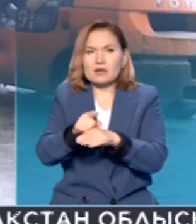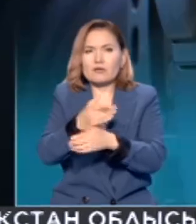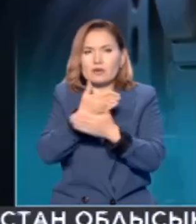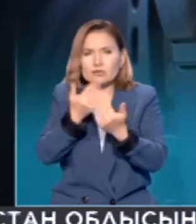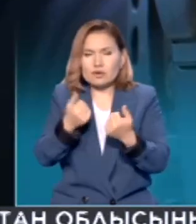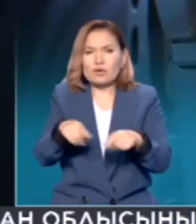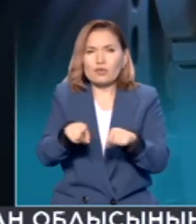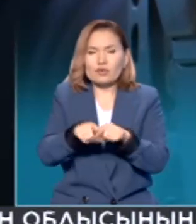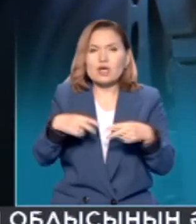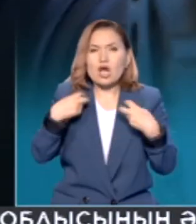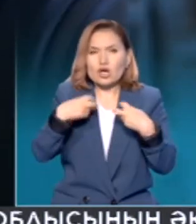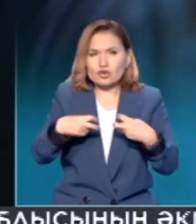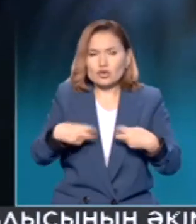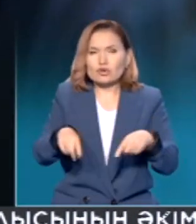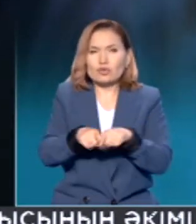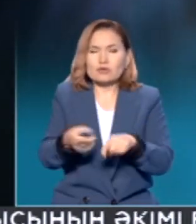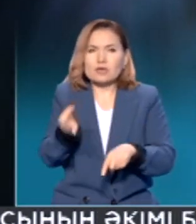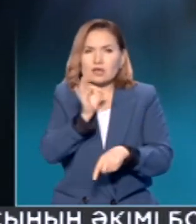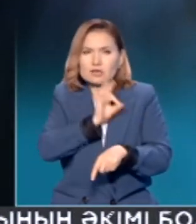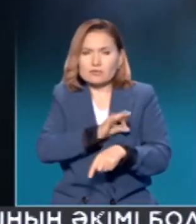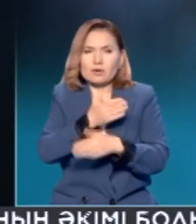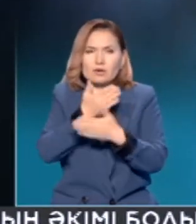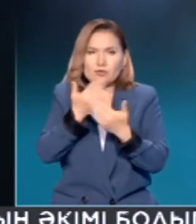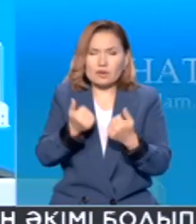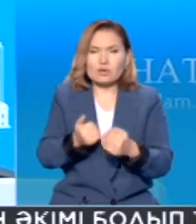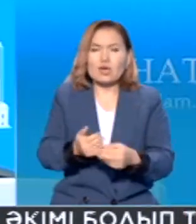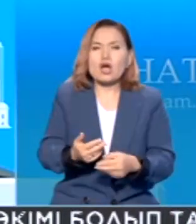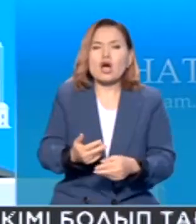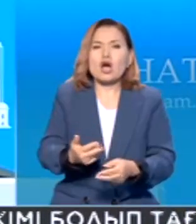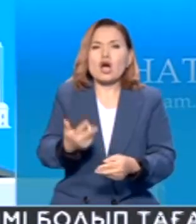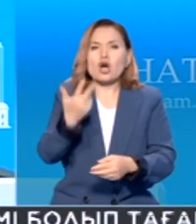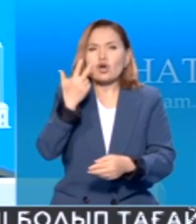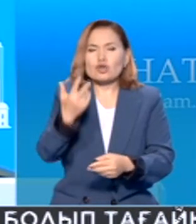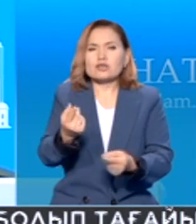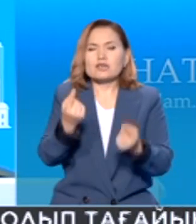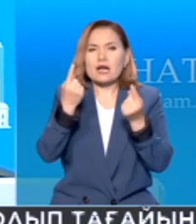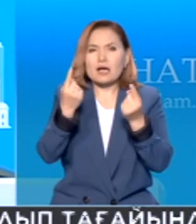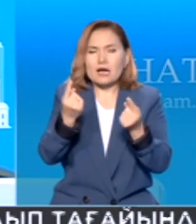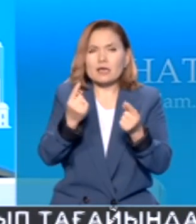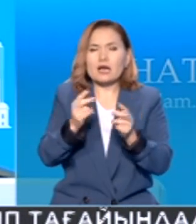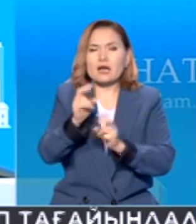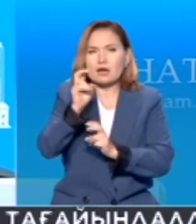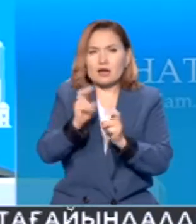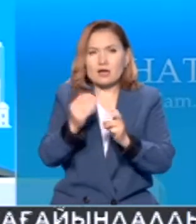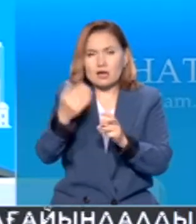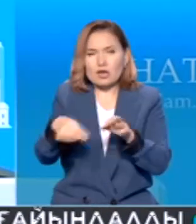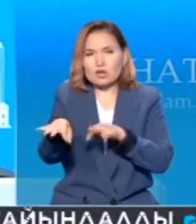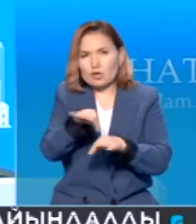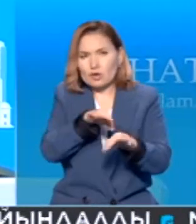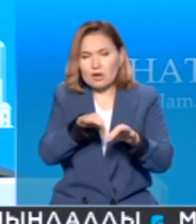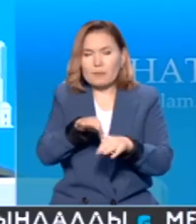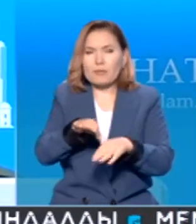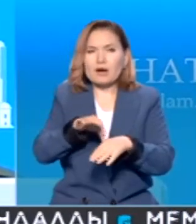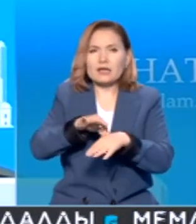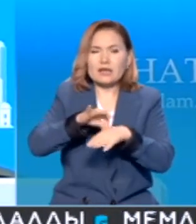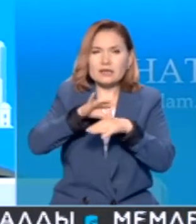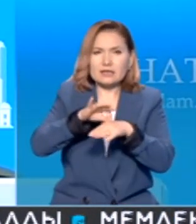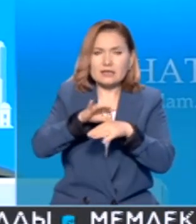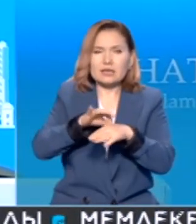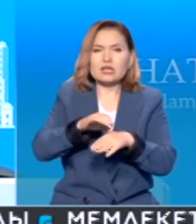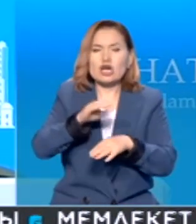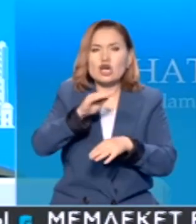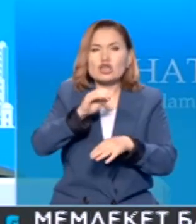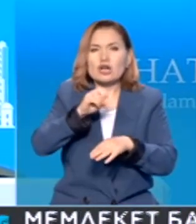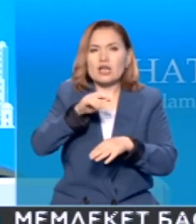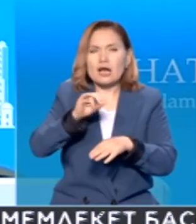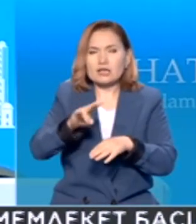ұқсас. Бір қазіргі таңда 3 ірі инвестициялық жоба теріден желатин жасайтын жобалар іске асырылып